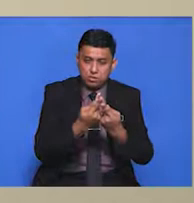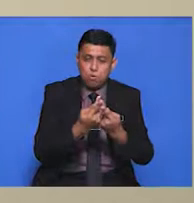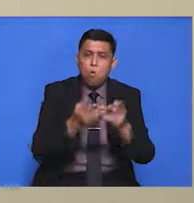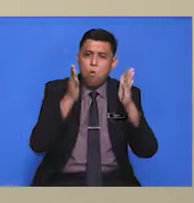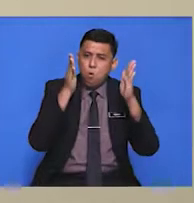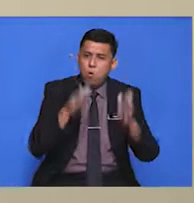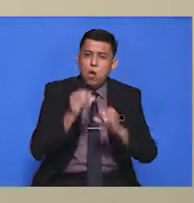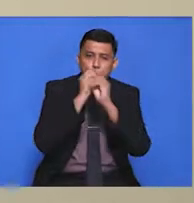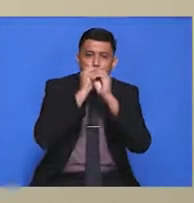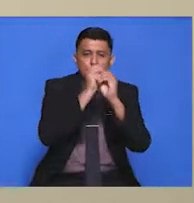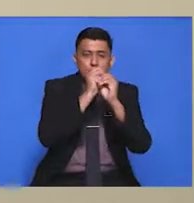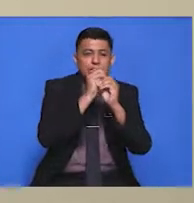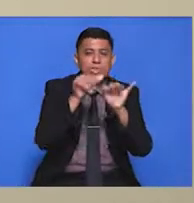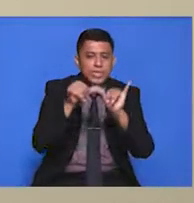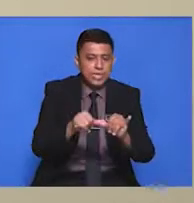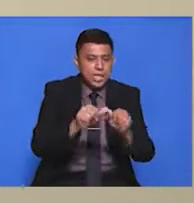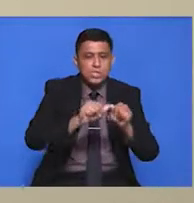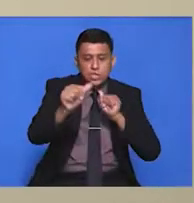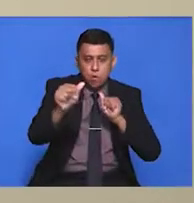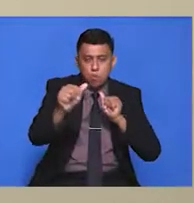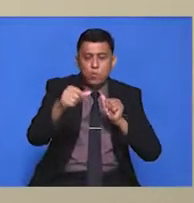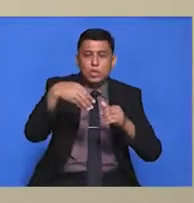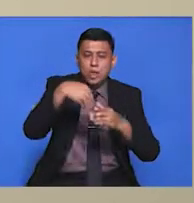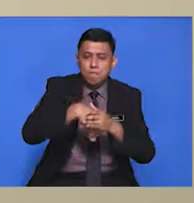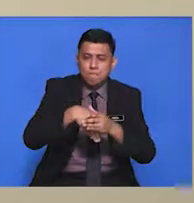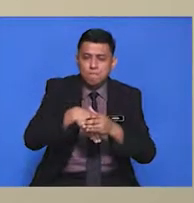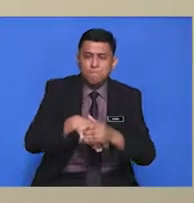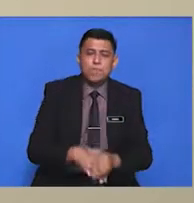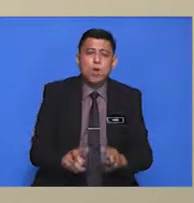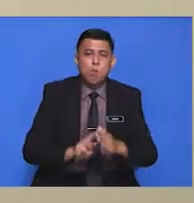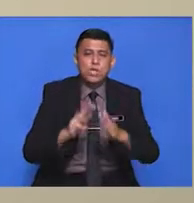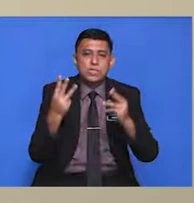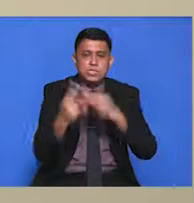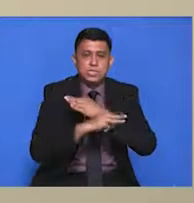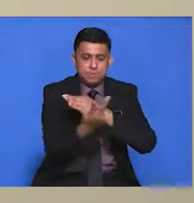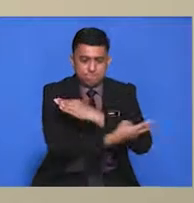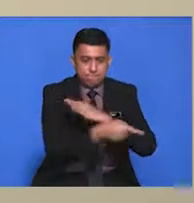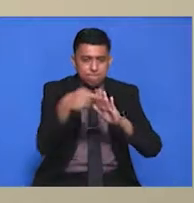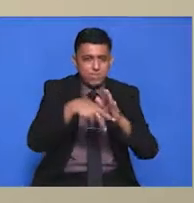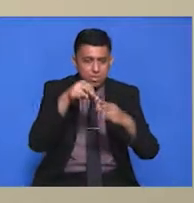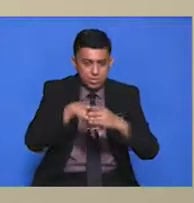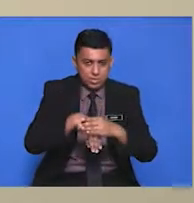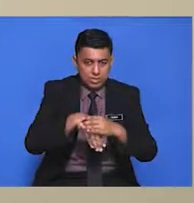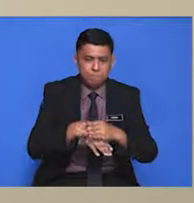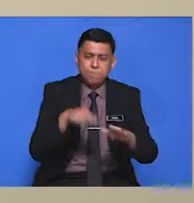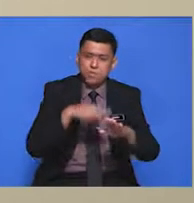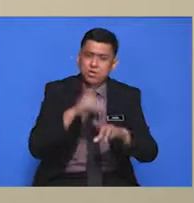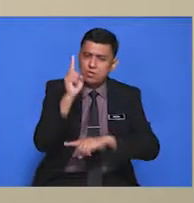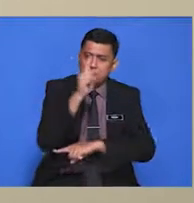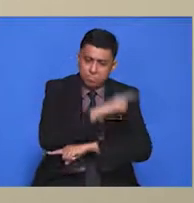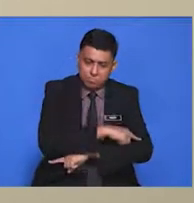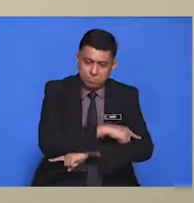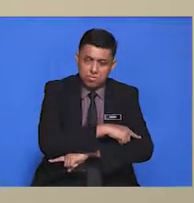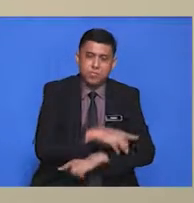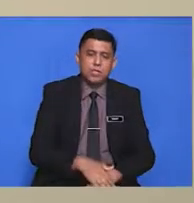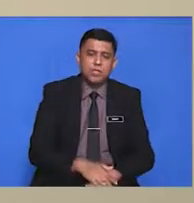yang tinggal jauh di kawasan pedalaman bersama-sama dengan puaknya. Pada suatu hari, sewaktu Talia